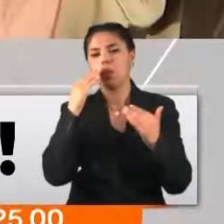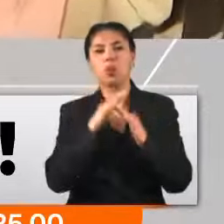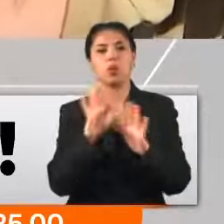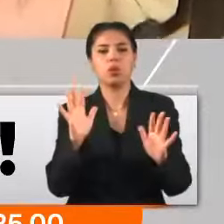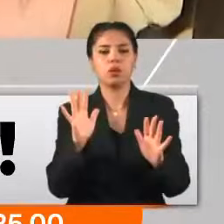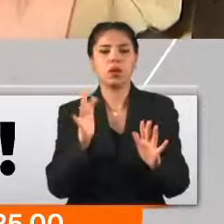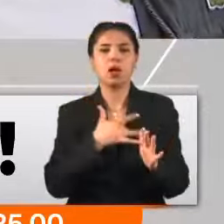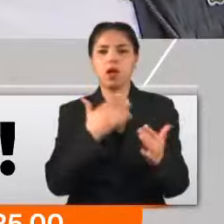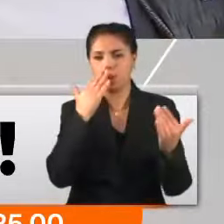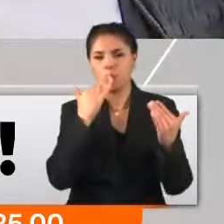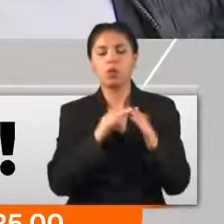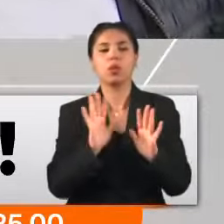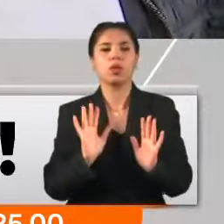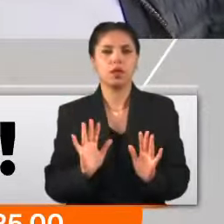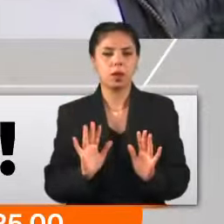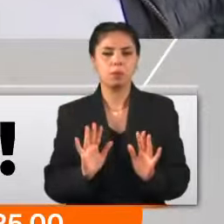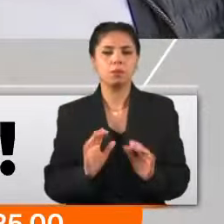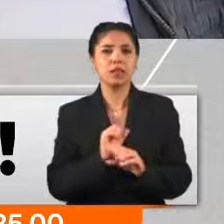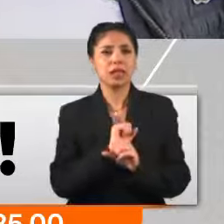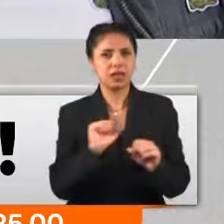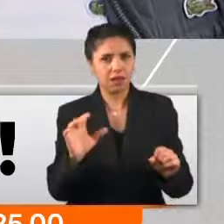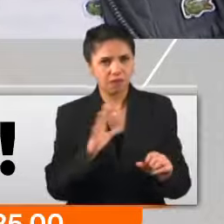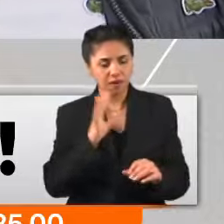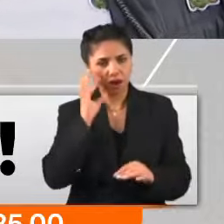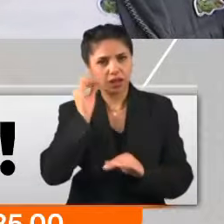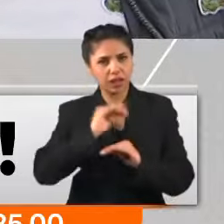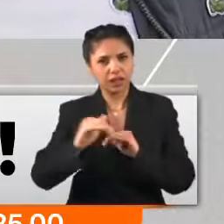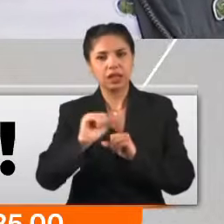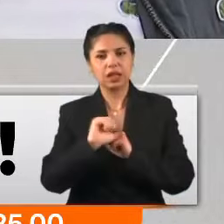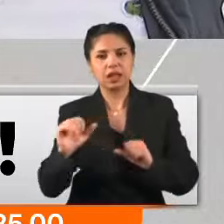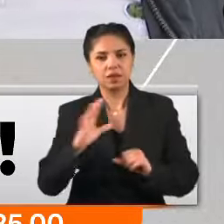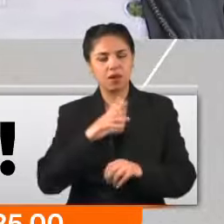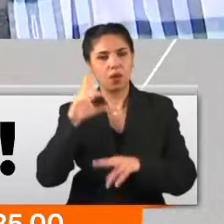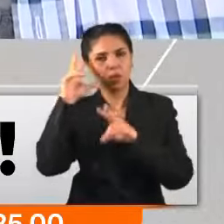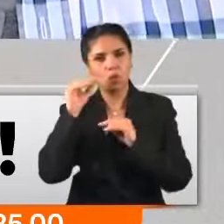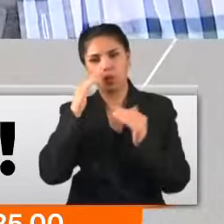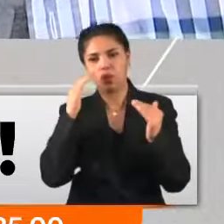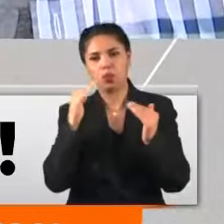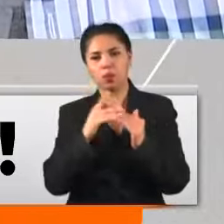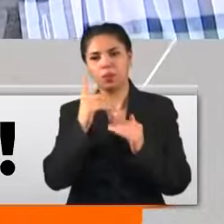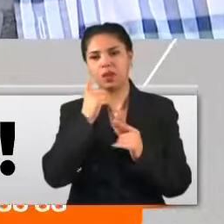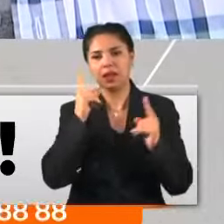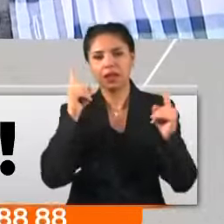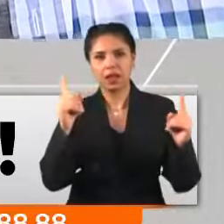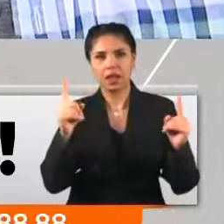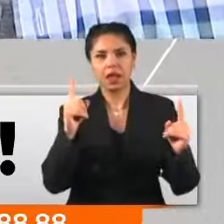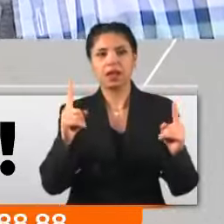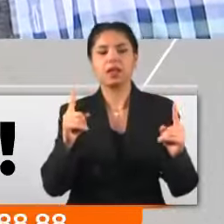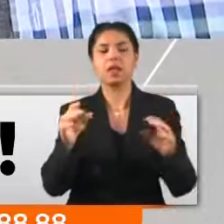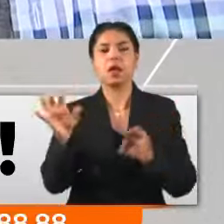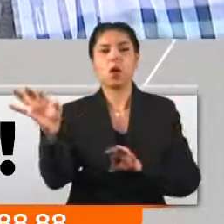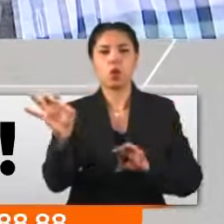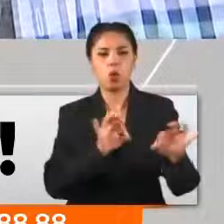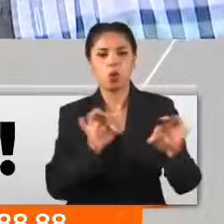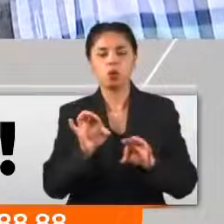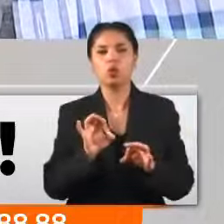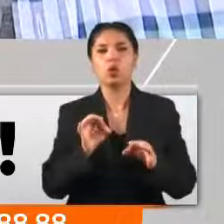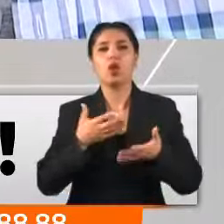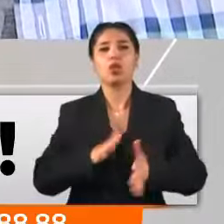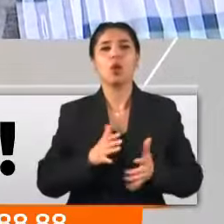kalbime sığdıramıyorum. Yani eğer zararı varsa, insanlara zararı varsa tabii ki uyutulmalı. Bir yıl kontrollü bir kısırlaştırma